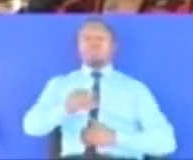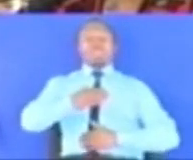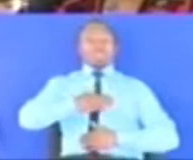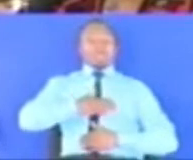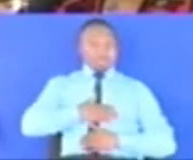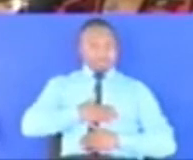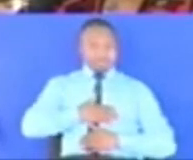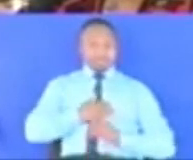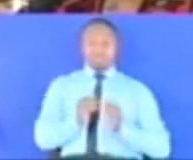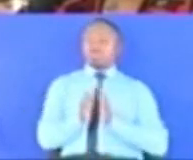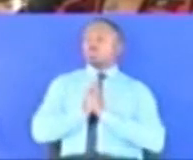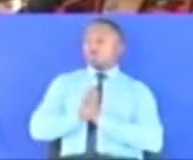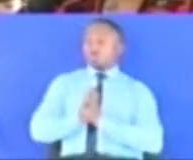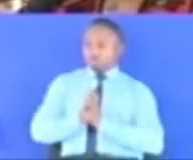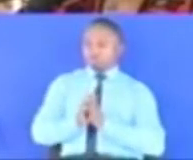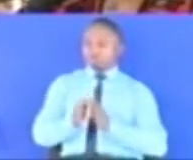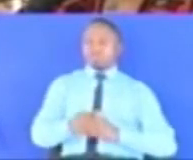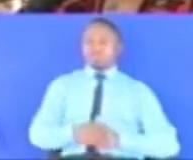spika.